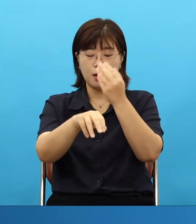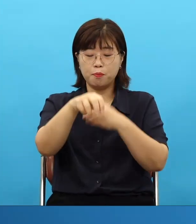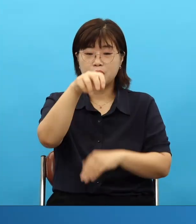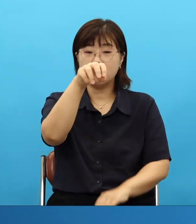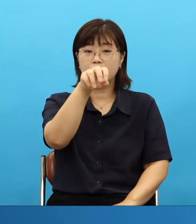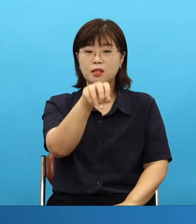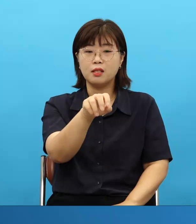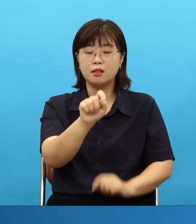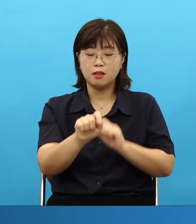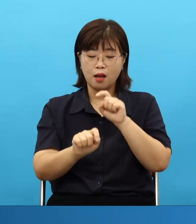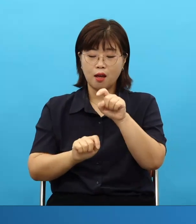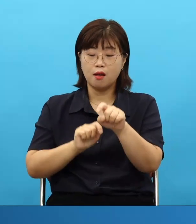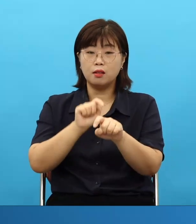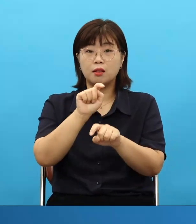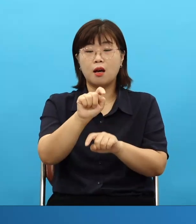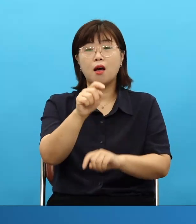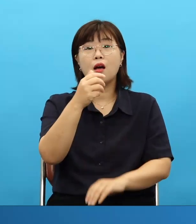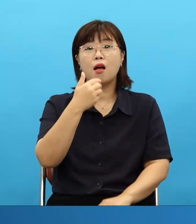십자가 밑에